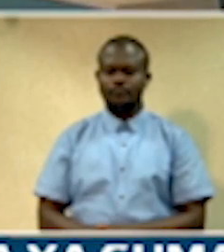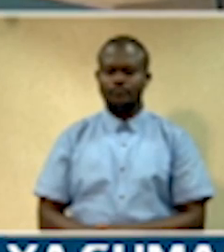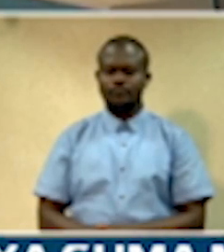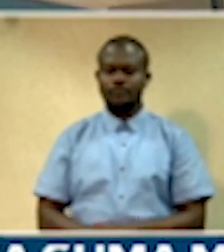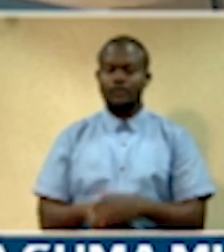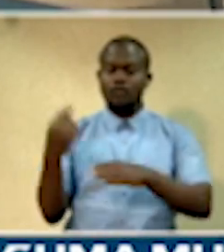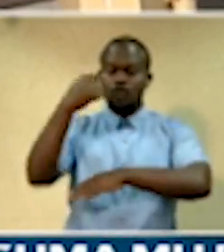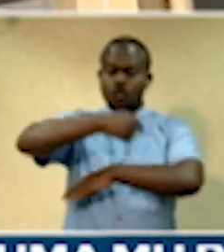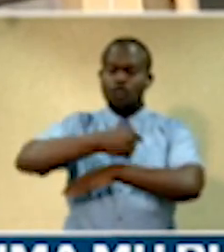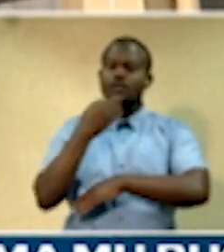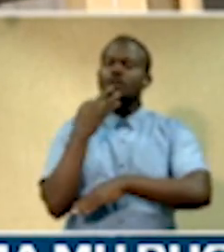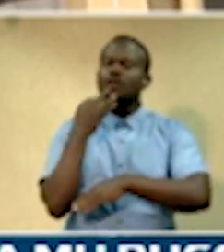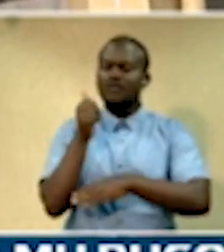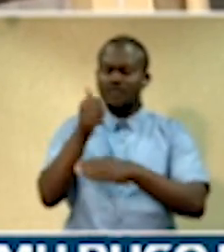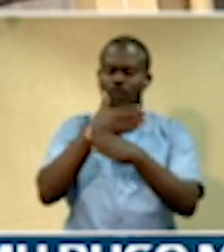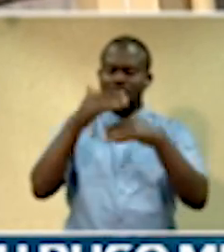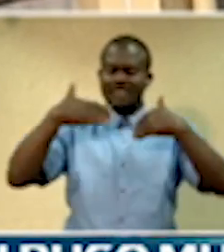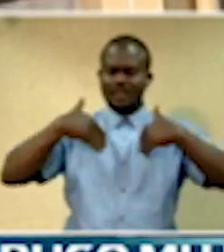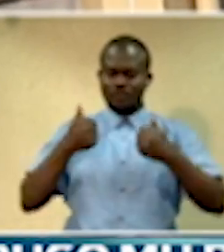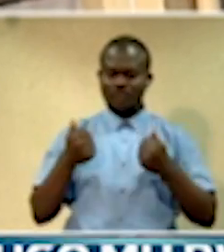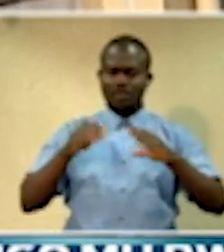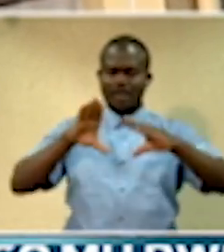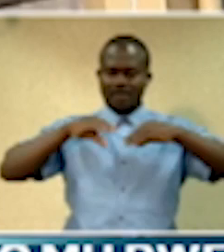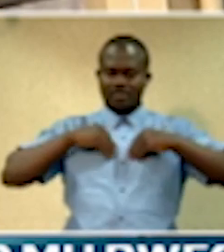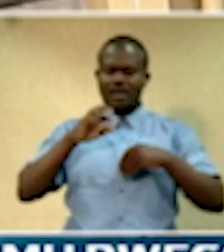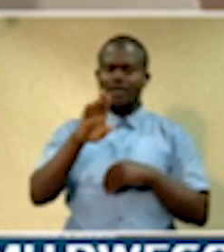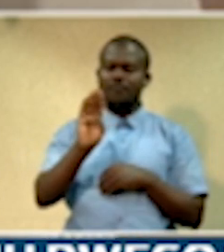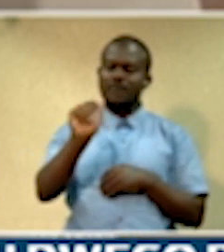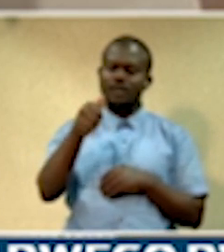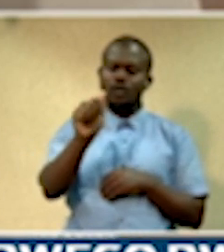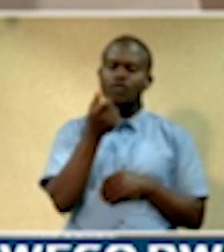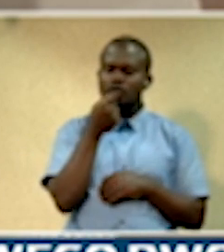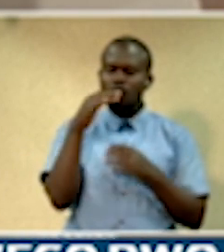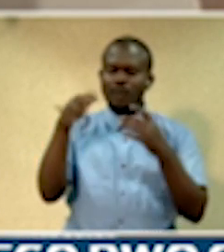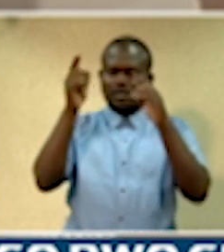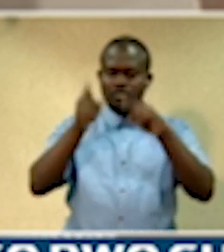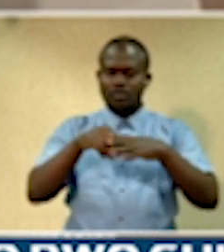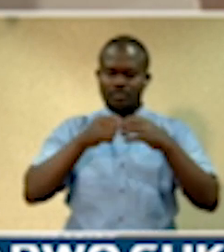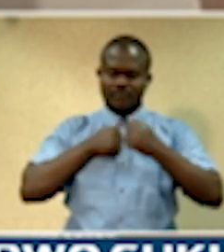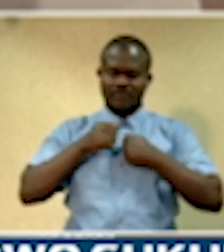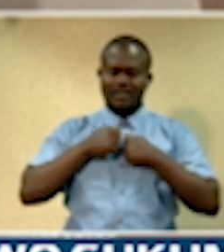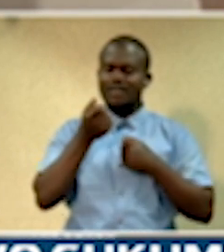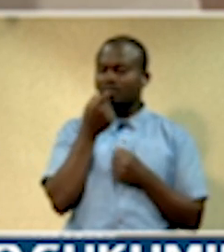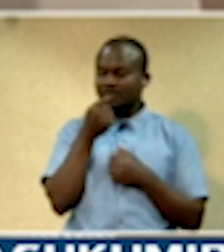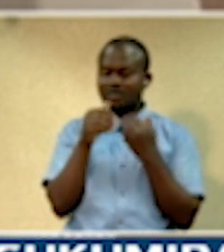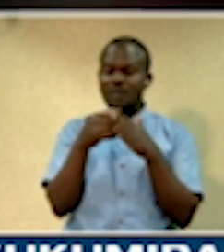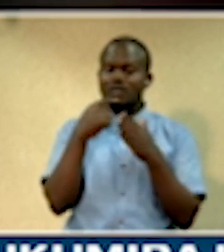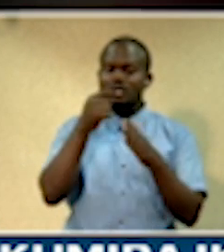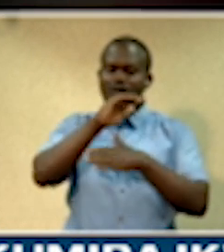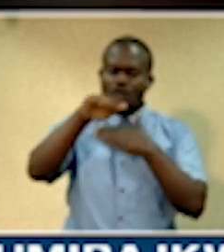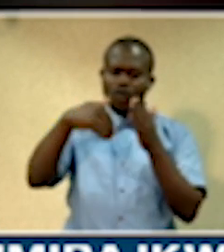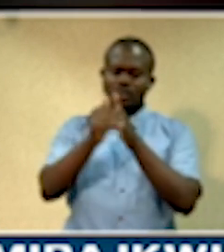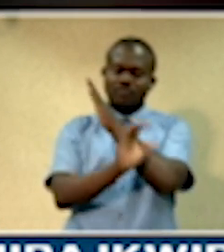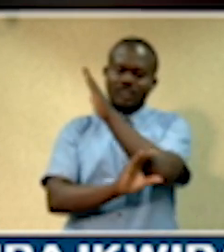Ku gicamunsi cyo kuri wa gatatu nibwo Ministeri y'Ubuzima yemereye arabeye ko uyu muti wamaze kugera mu Rwanda. Ibyo uyu muti bivuzwe mu gihe hose mu